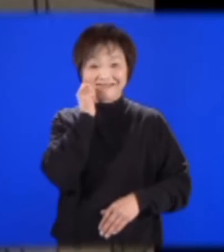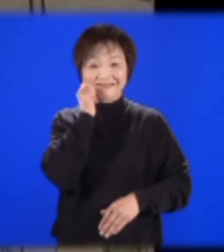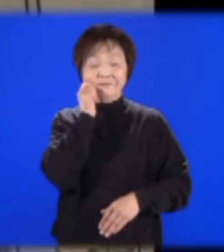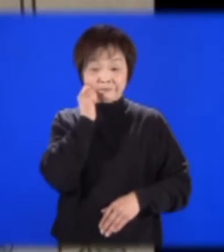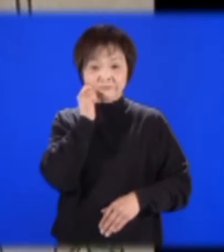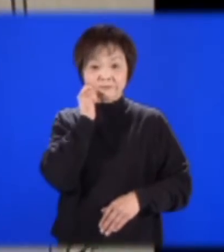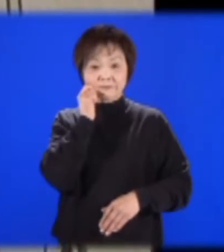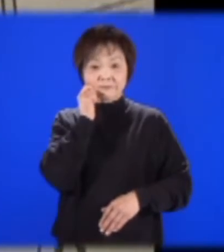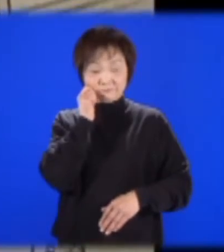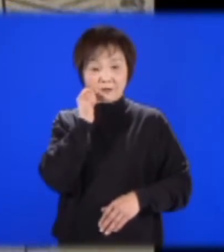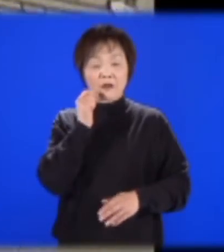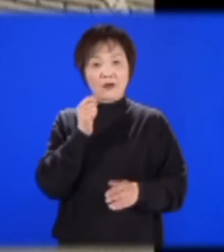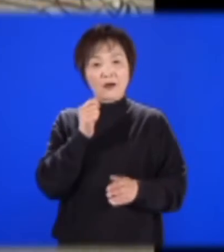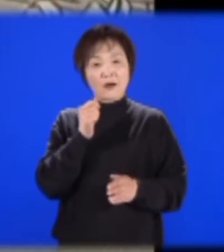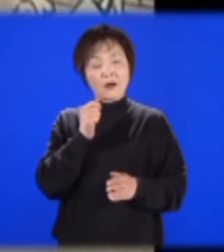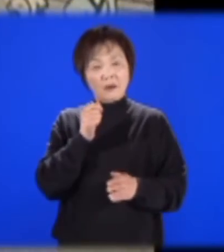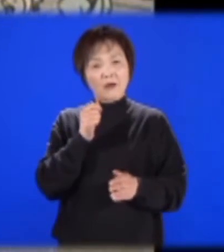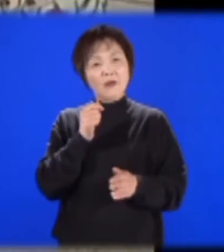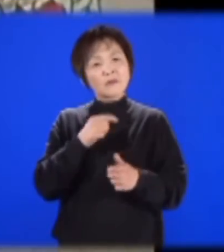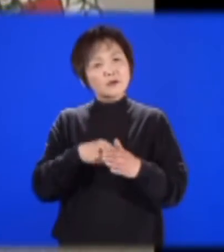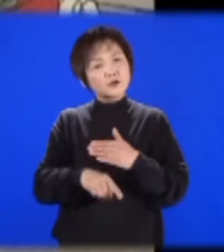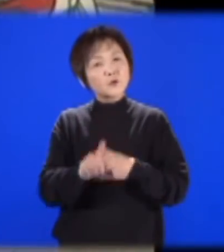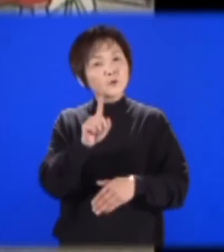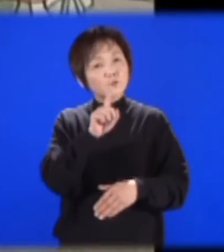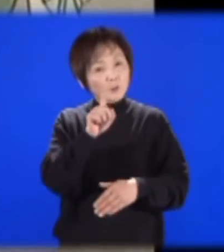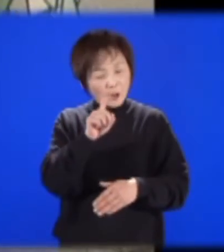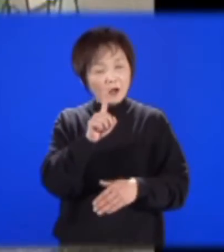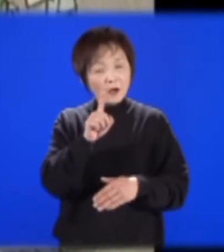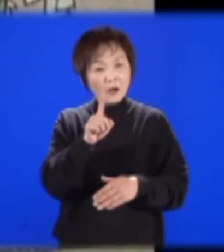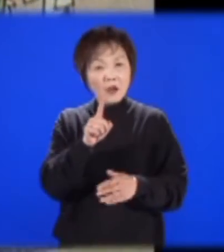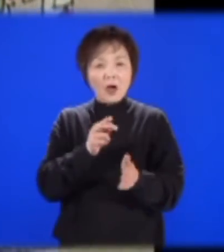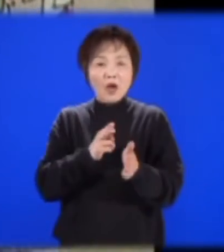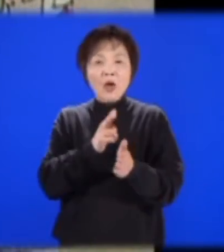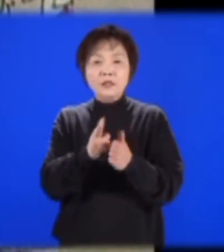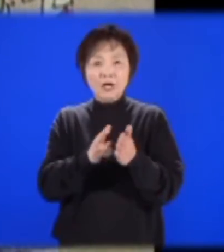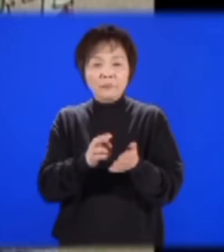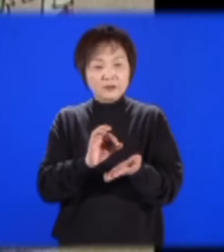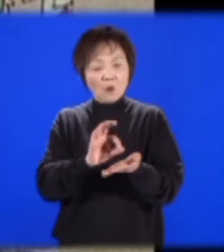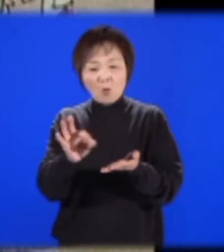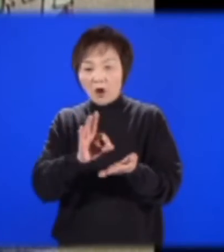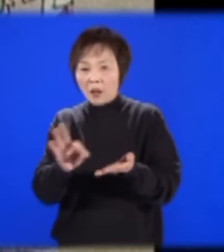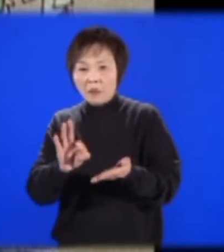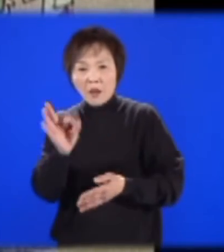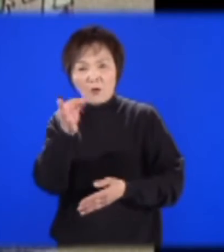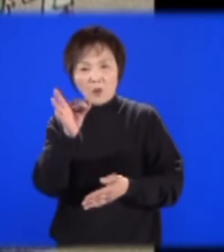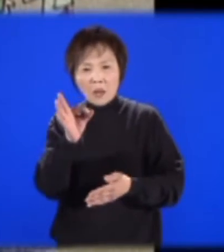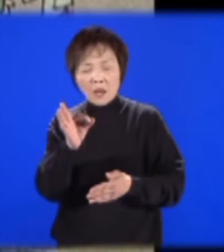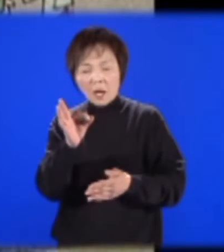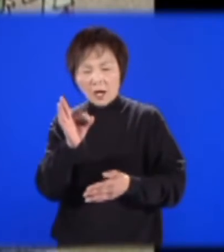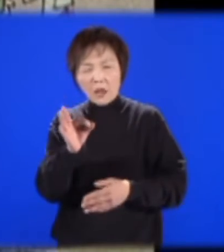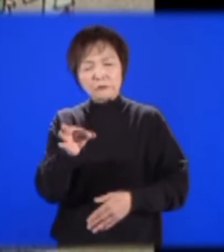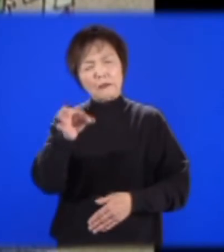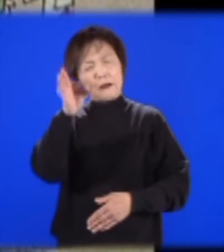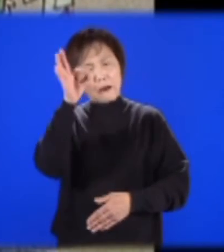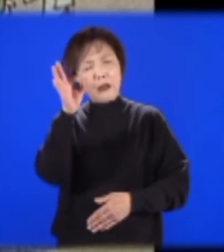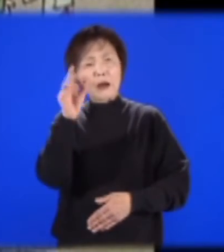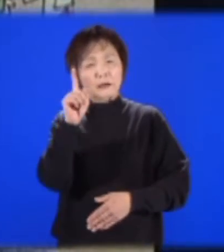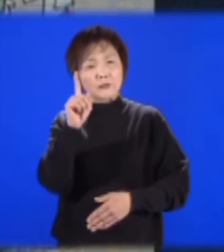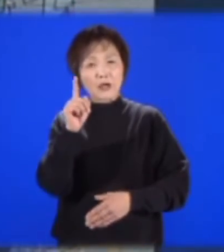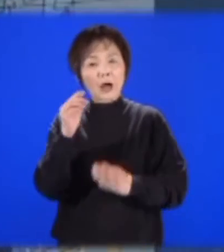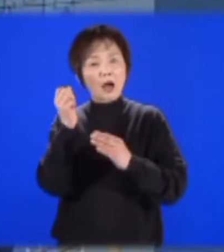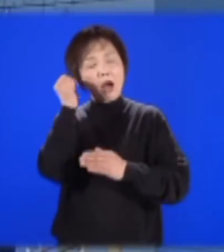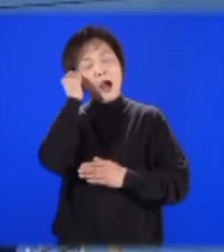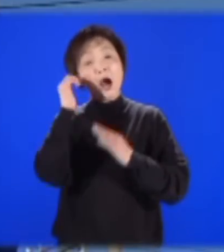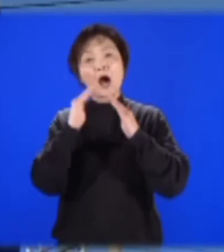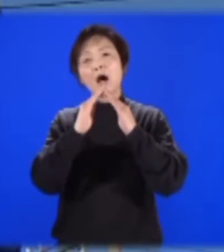ども、旅にかかる経費で一番かかるのが旅籠賃なんです。1日使うお金の